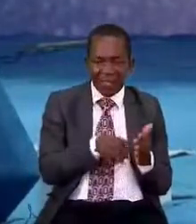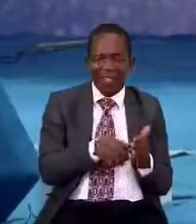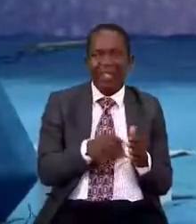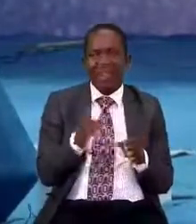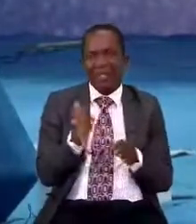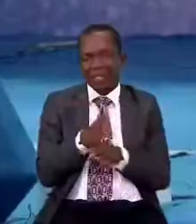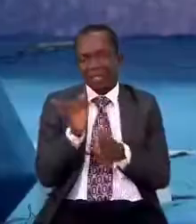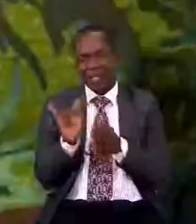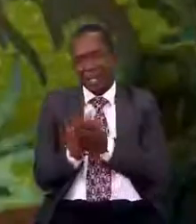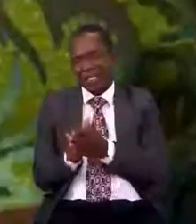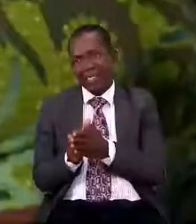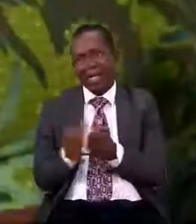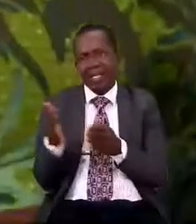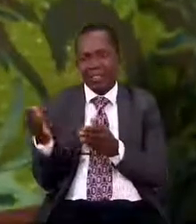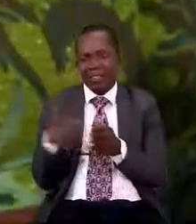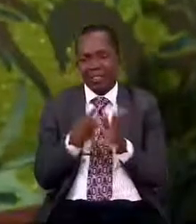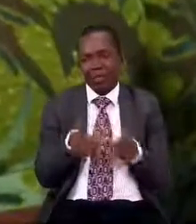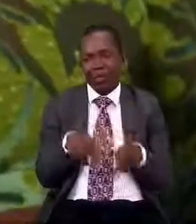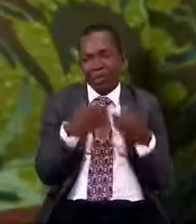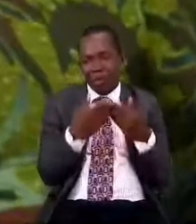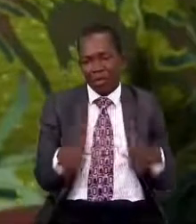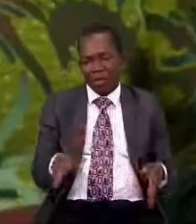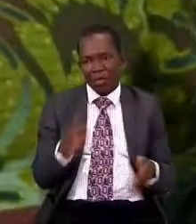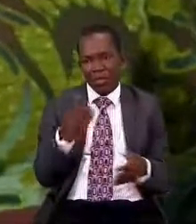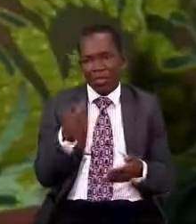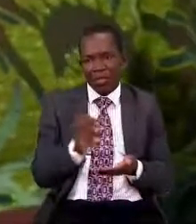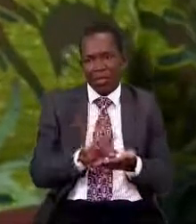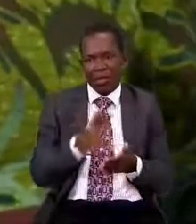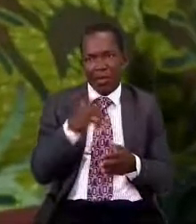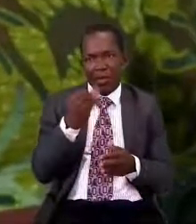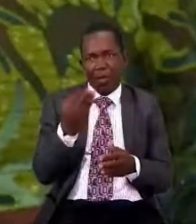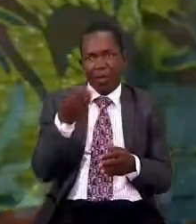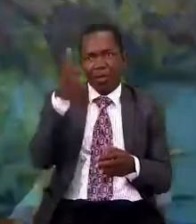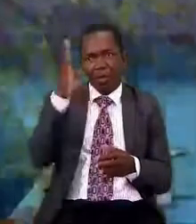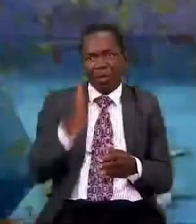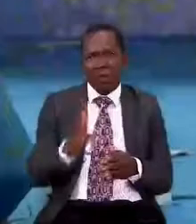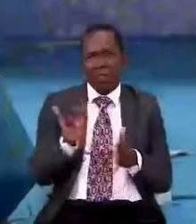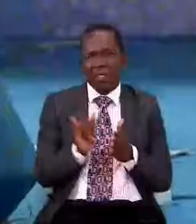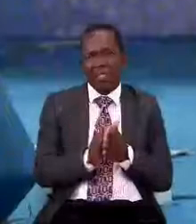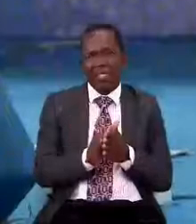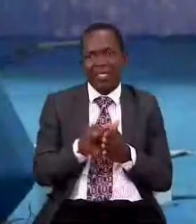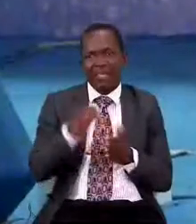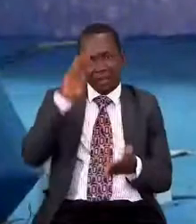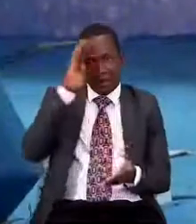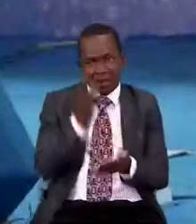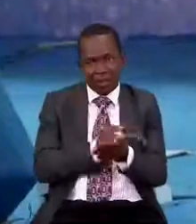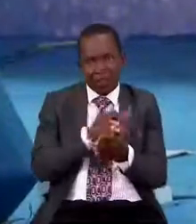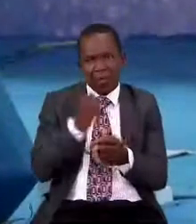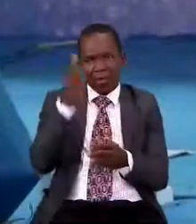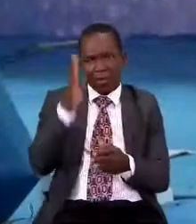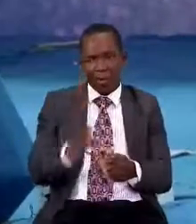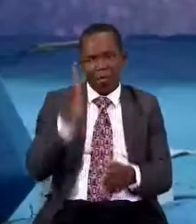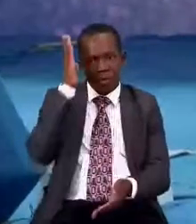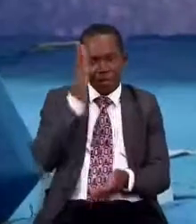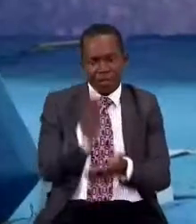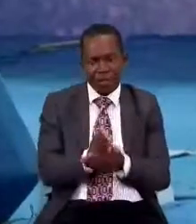serpent, l'ancien serpent, là, le fils, va l'arrêter dans votre vie. Elle